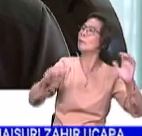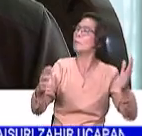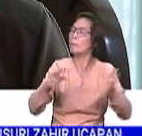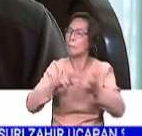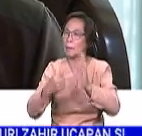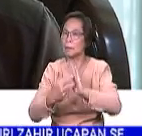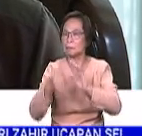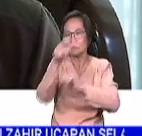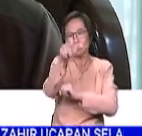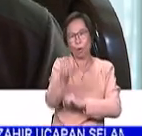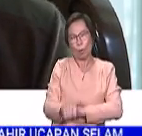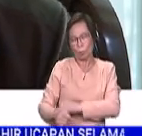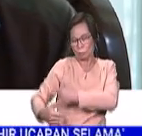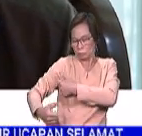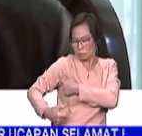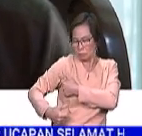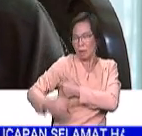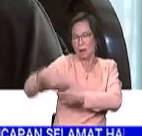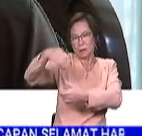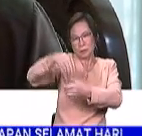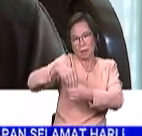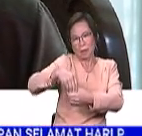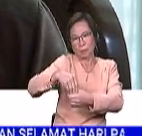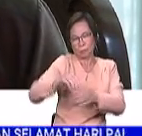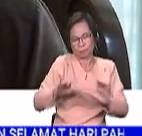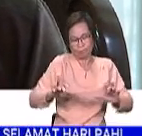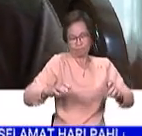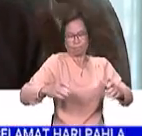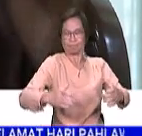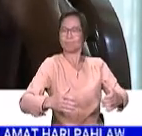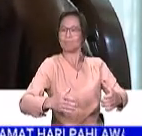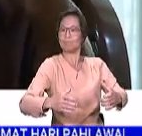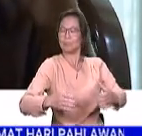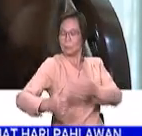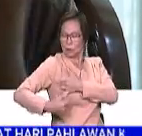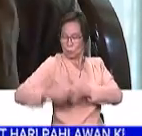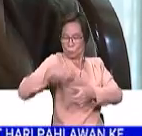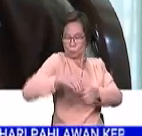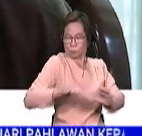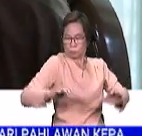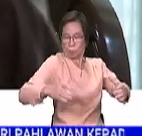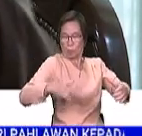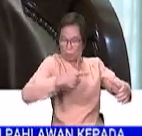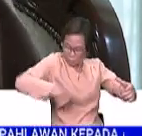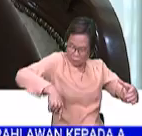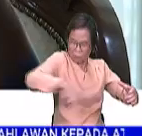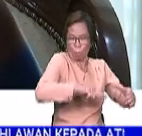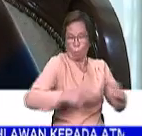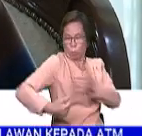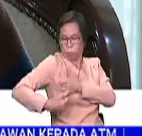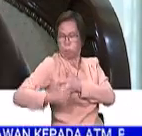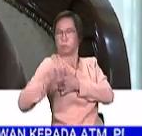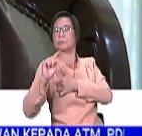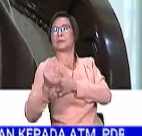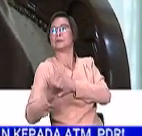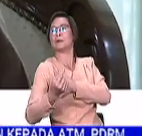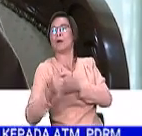seorang Condro berada di dalam satu kelompok hanya antar kito saja